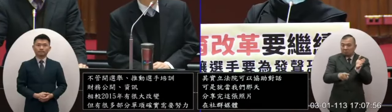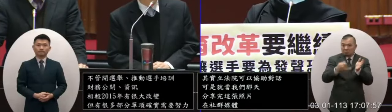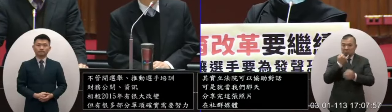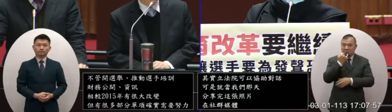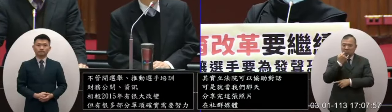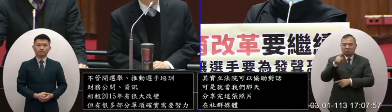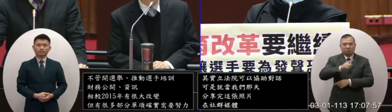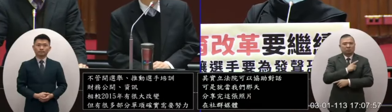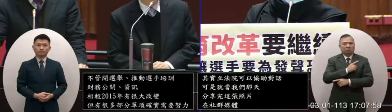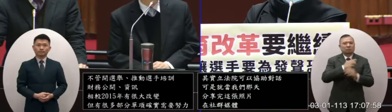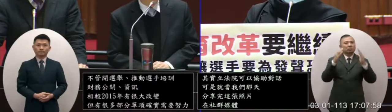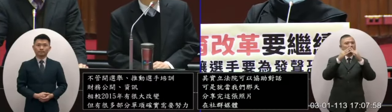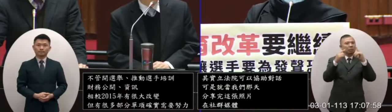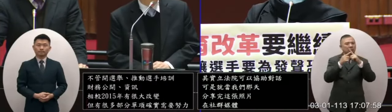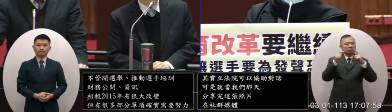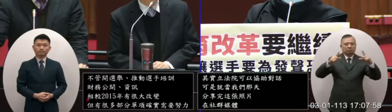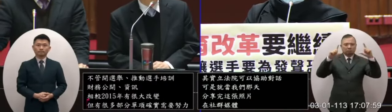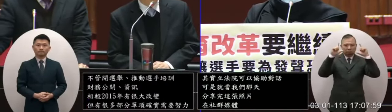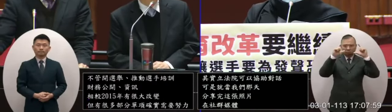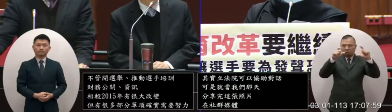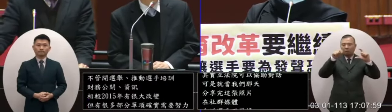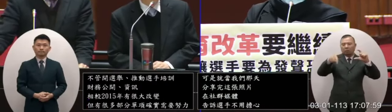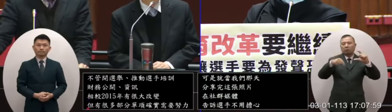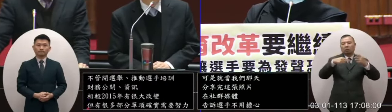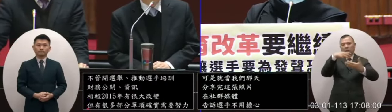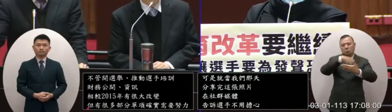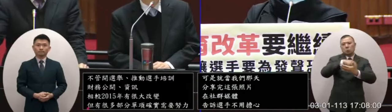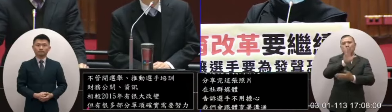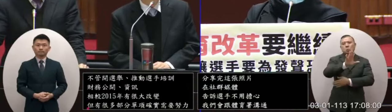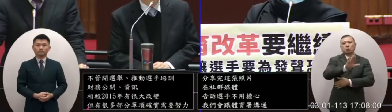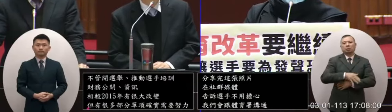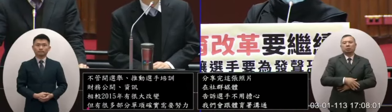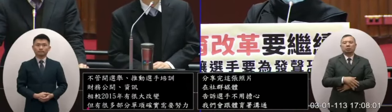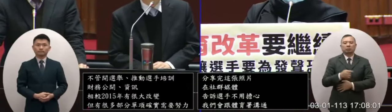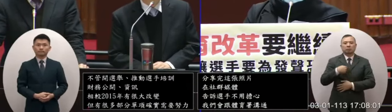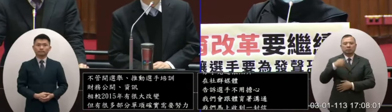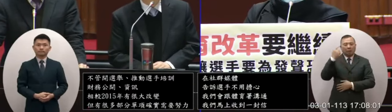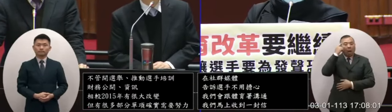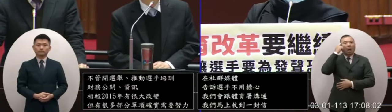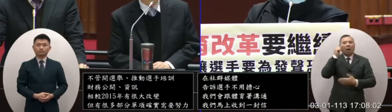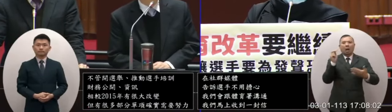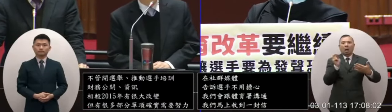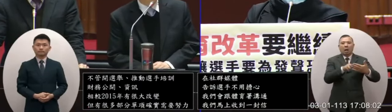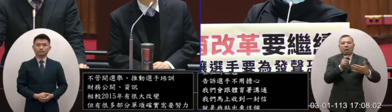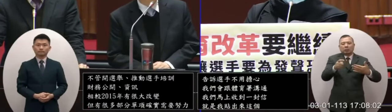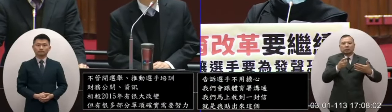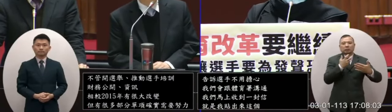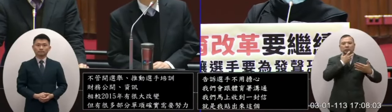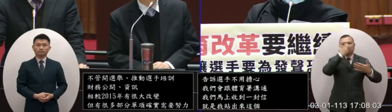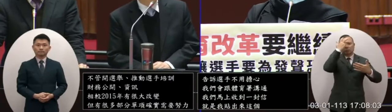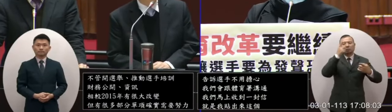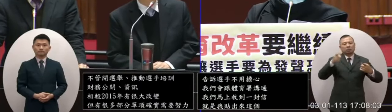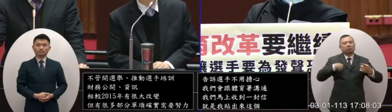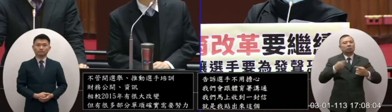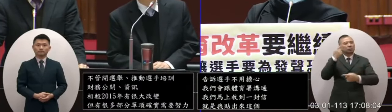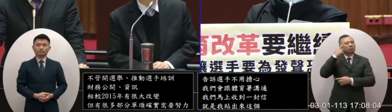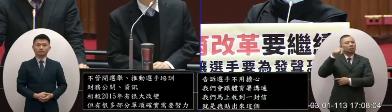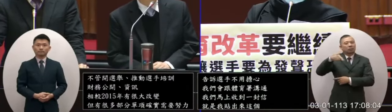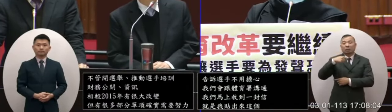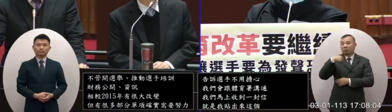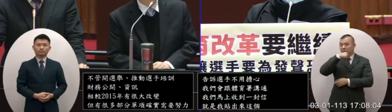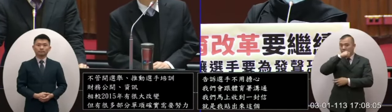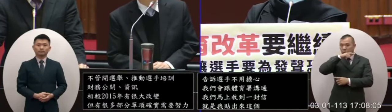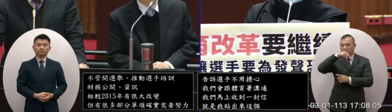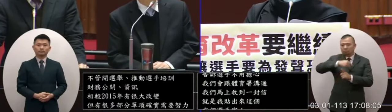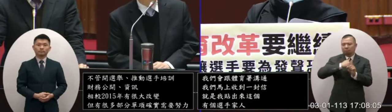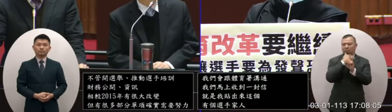看到他自己的家人就出现在照片当中，他的第一个反应是完了。他说委员，我相信你应该理解台湾的阶级文化